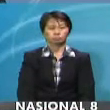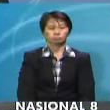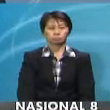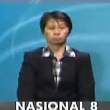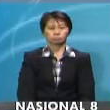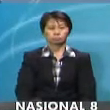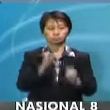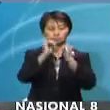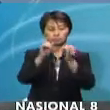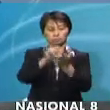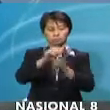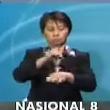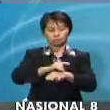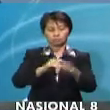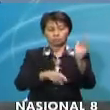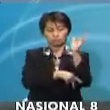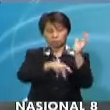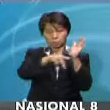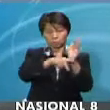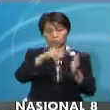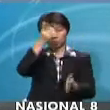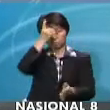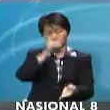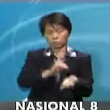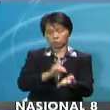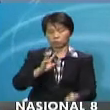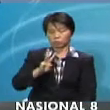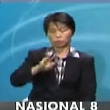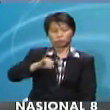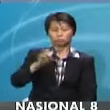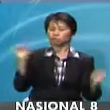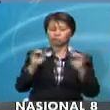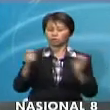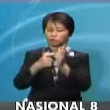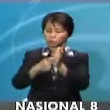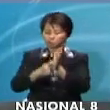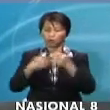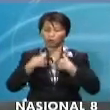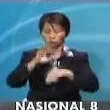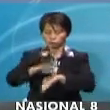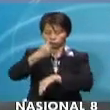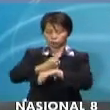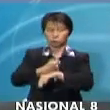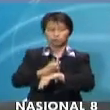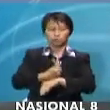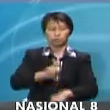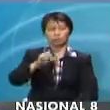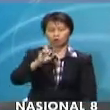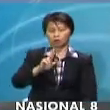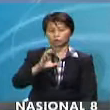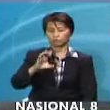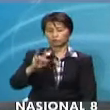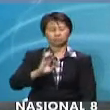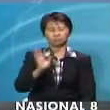Sementara itu dalam sidang media di lobi Parlimen petang tadi, Dato' Dr. Wan Junaidi menjelaskan tiada keperluan untuk mewujudkan Suruhanjaya Siasatan Diraja